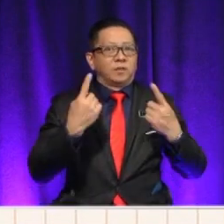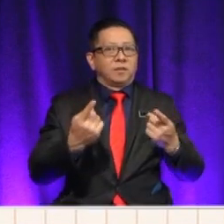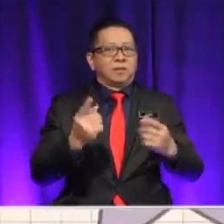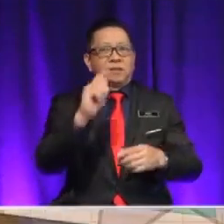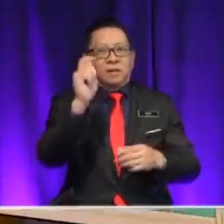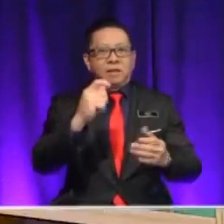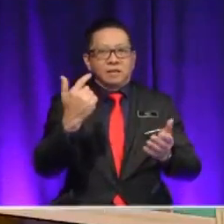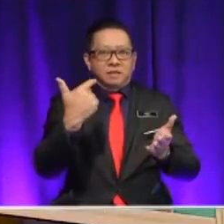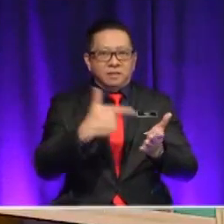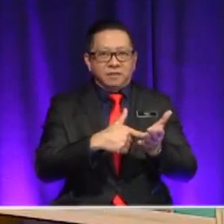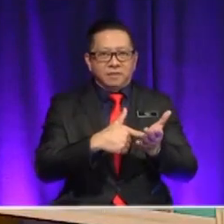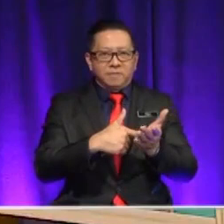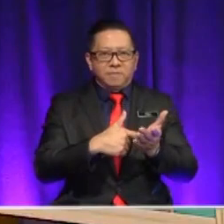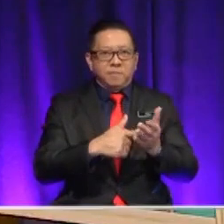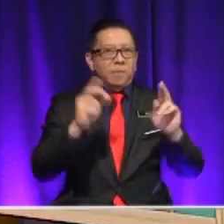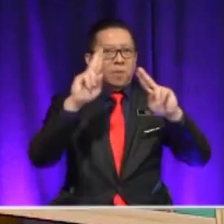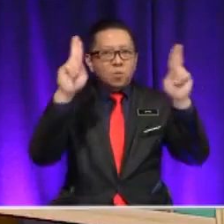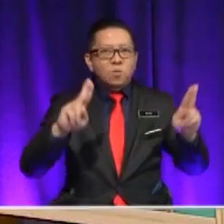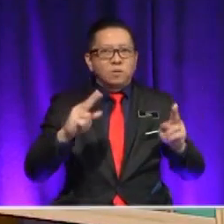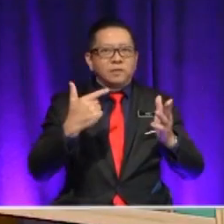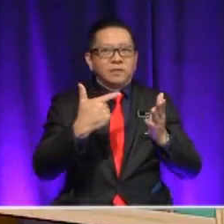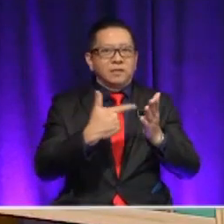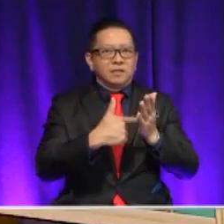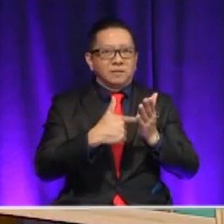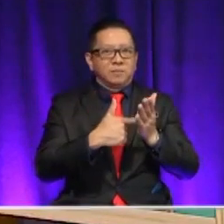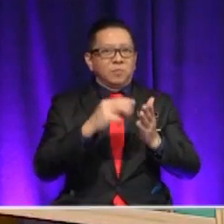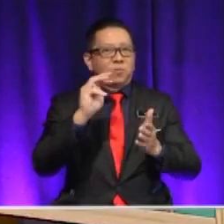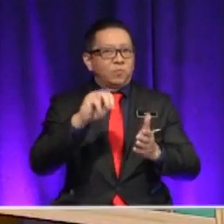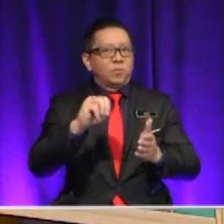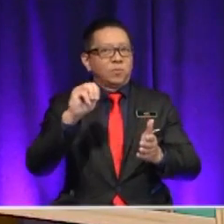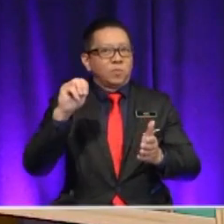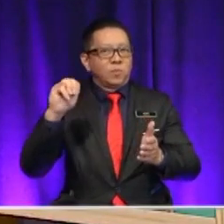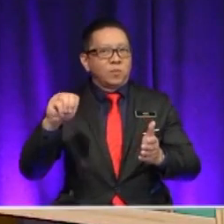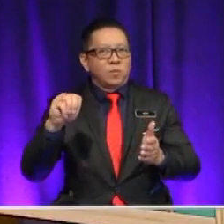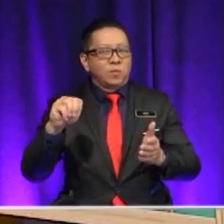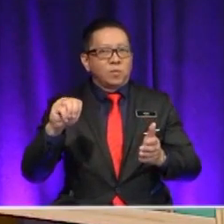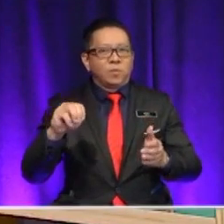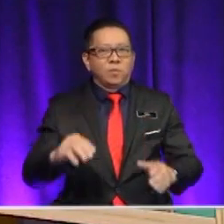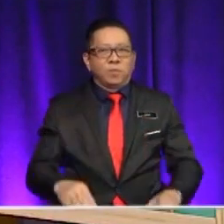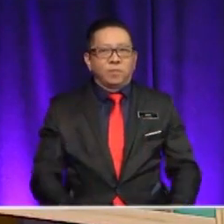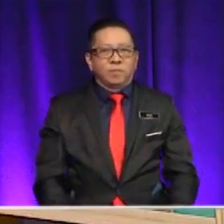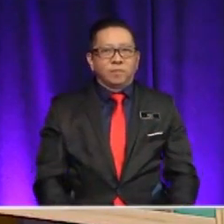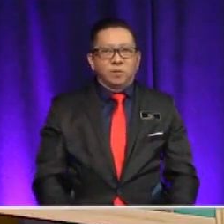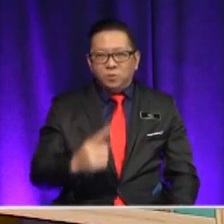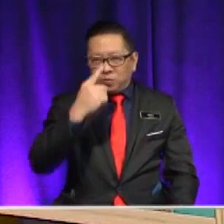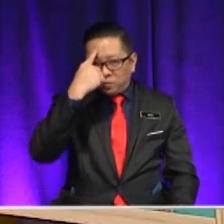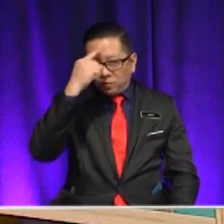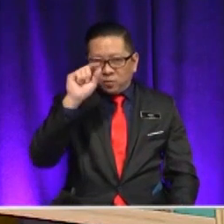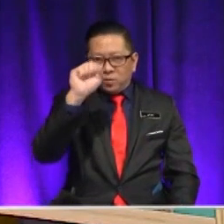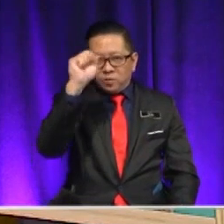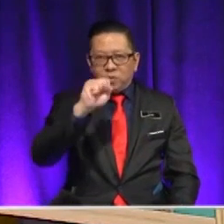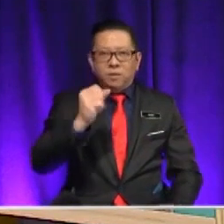lagi. Okey, kita uji lagi minda. Okey, murid-murid yang berada di rumah pun boleh jawab. Okey, untuk soalan yang